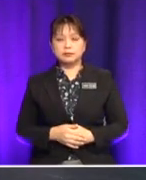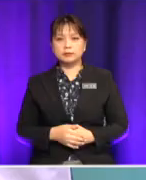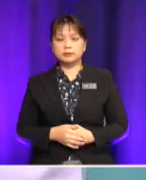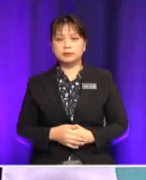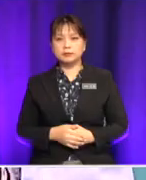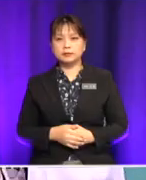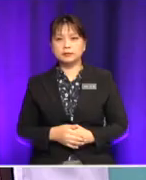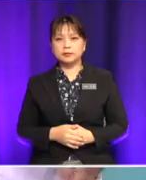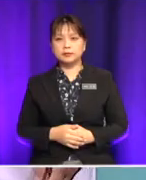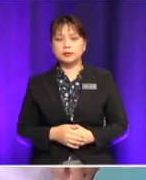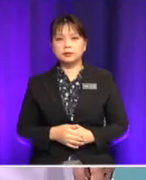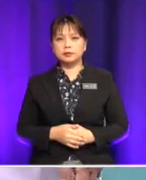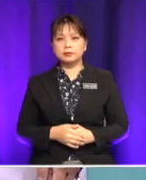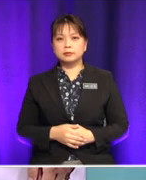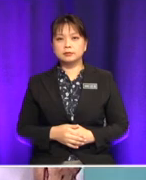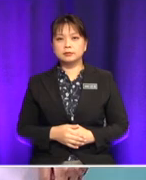atas